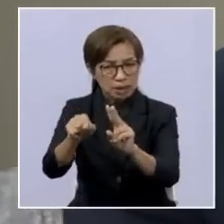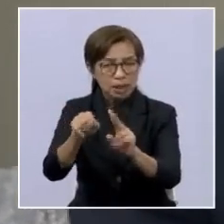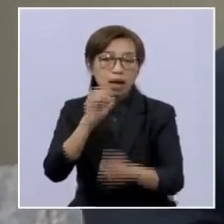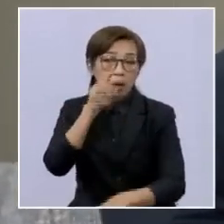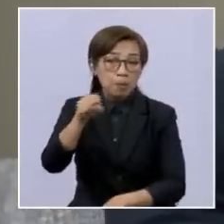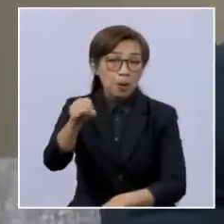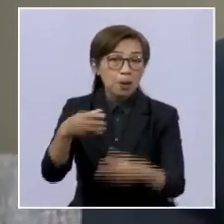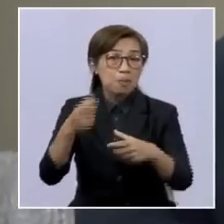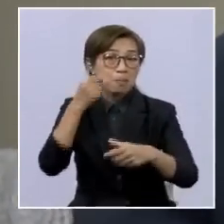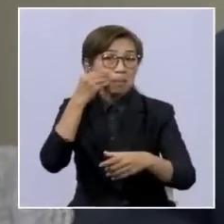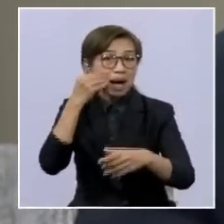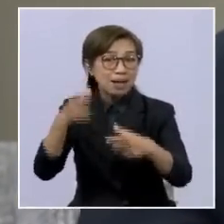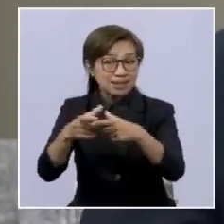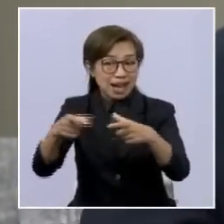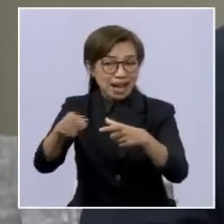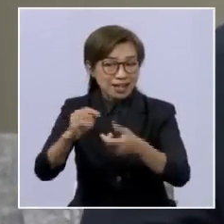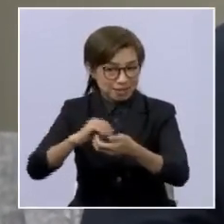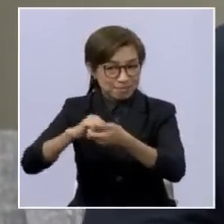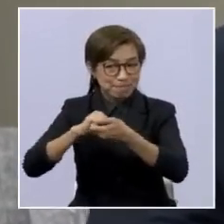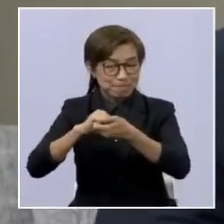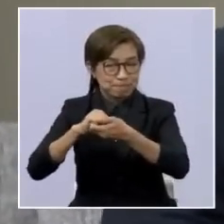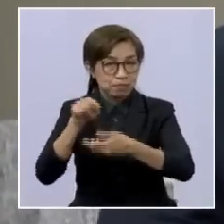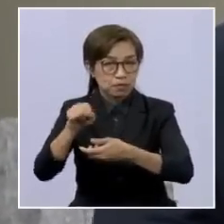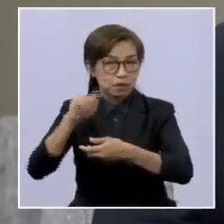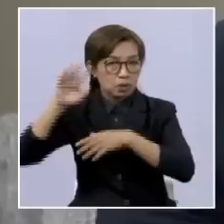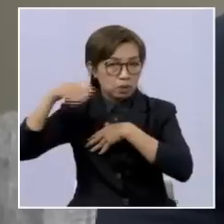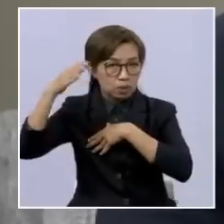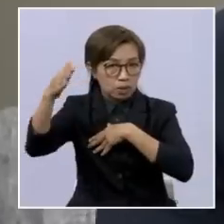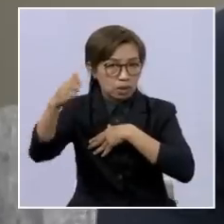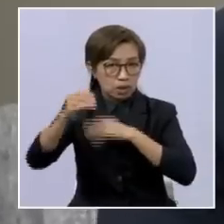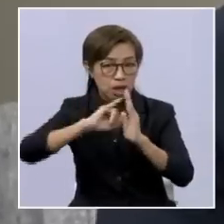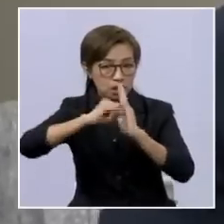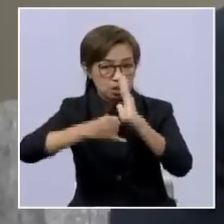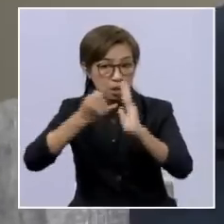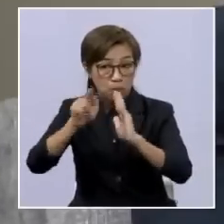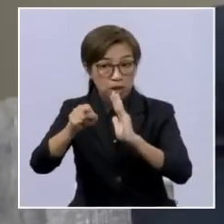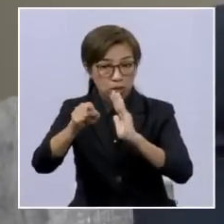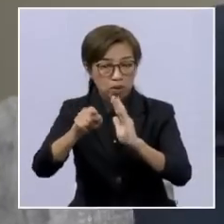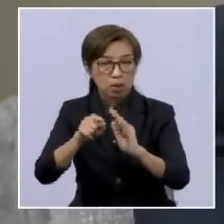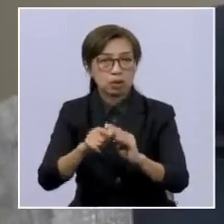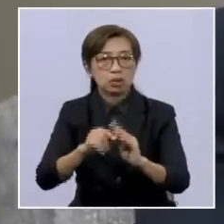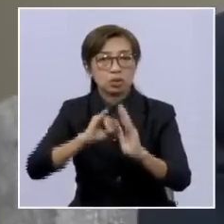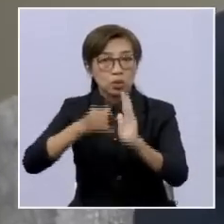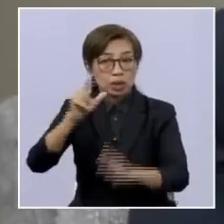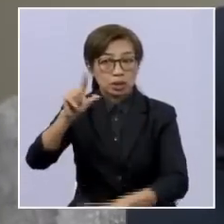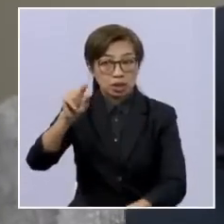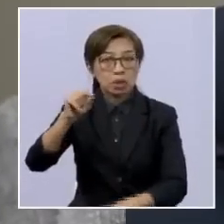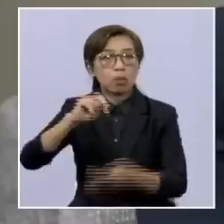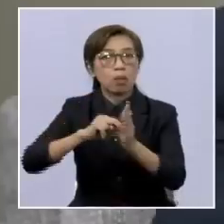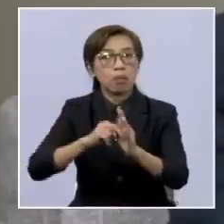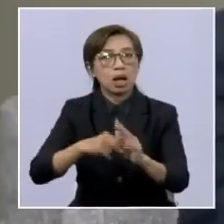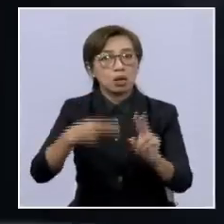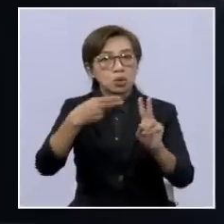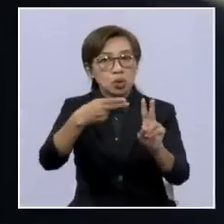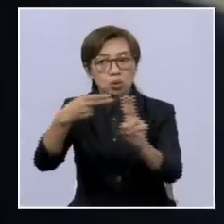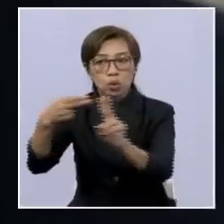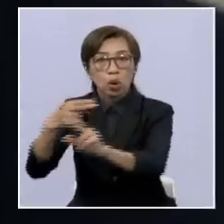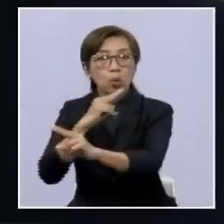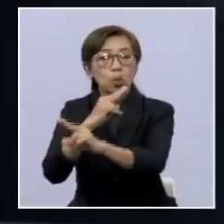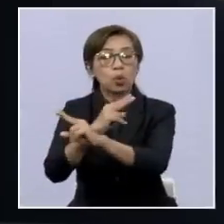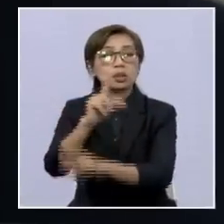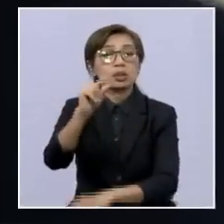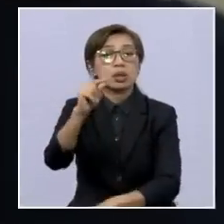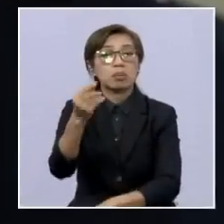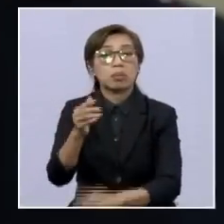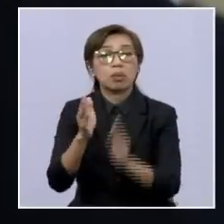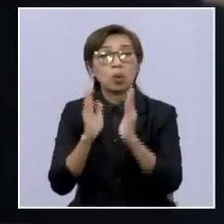ใหญ่ผูกมิตรบ้านใหญ่ไว้สัก20จังหวัด โอ้เยอะแล้วนะ ก็เยอะแล้ว 20,000 คูณ20ก็เ